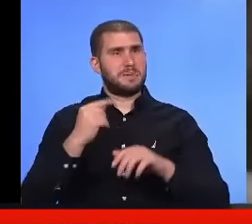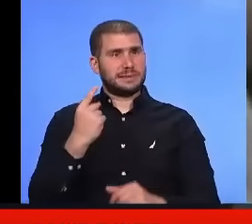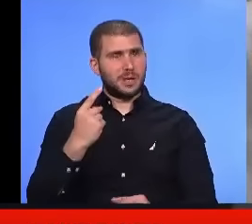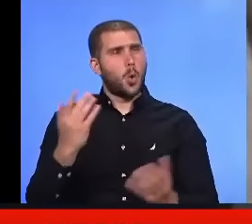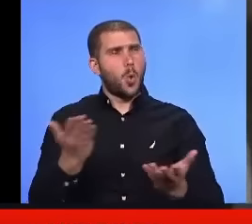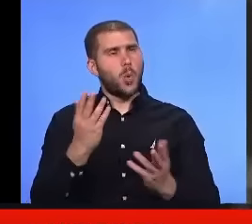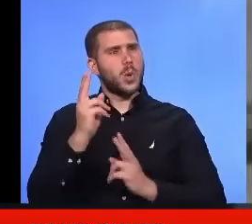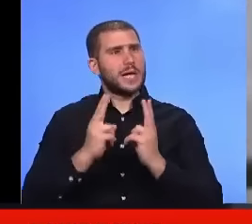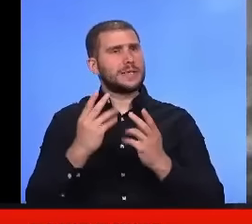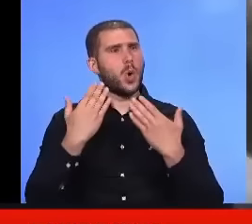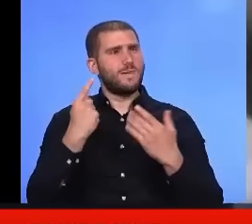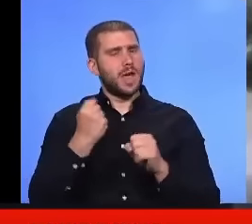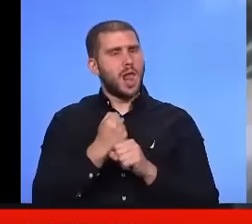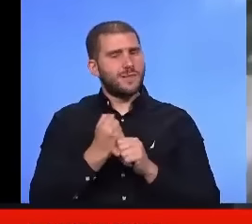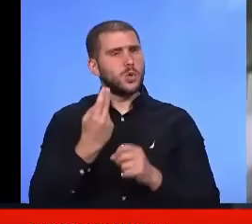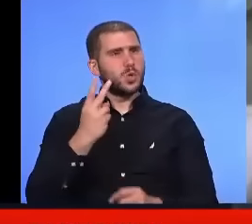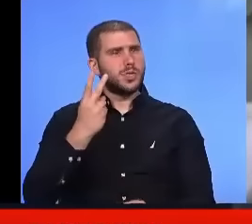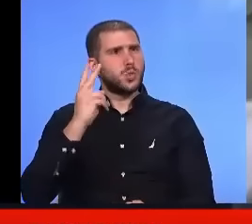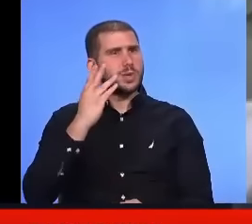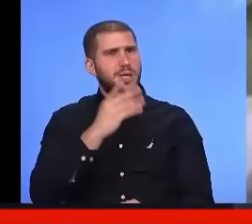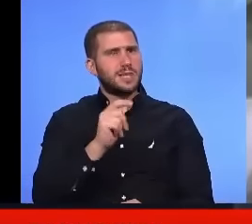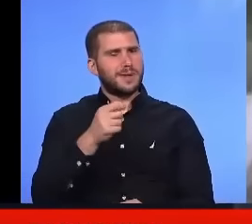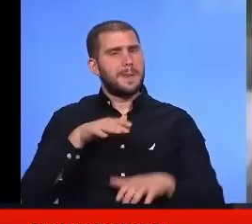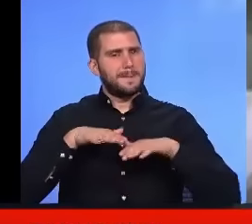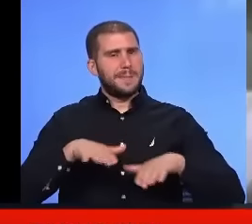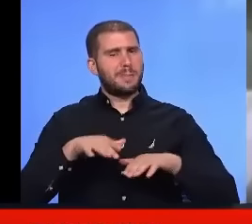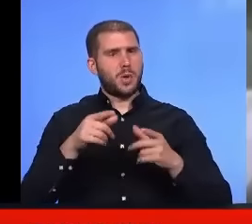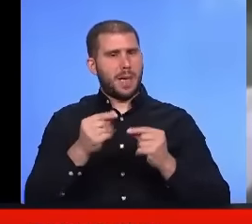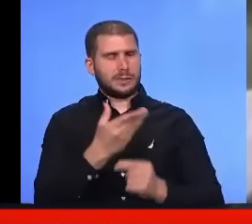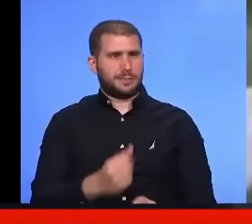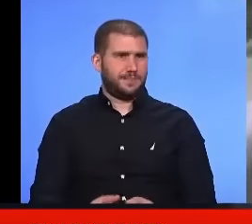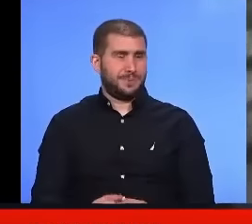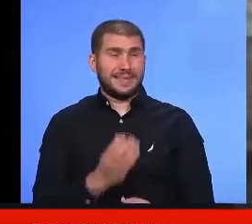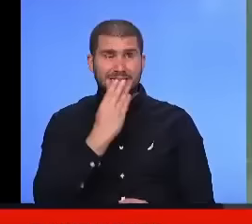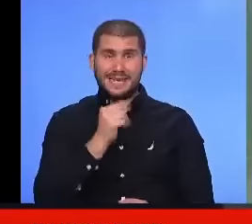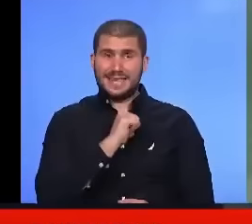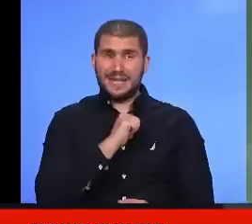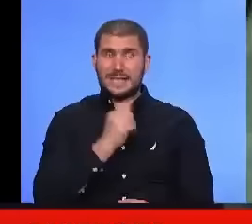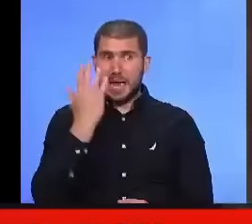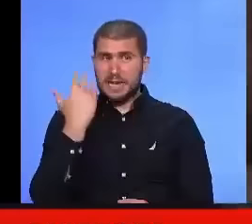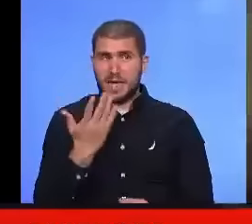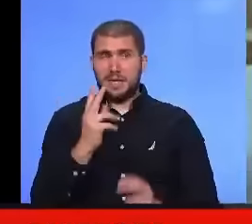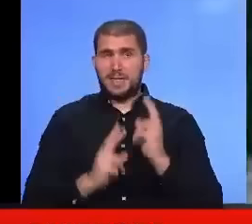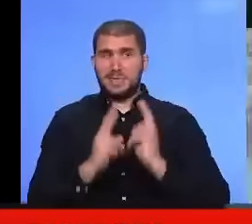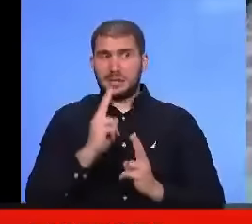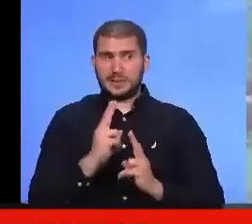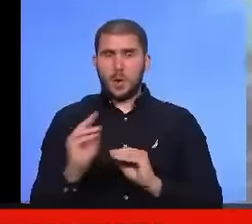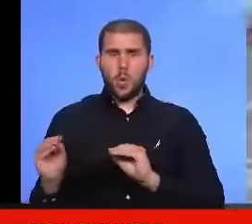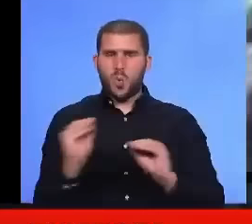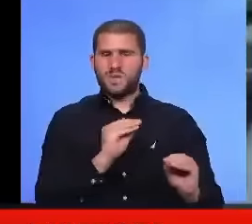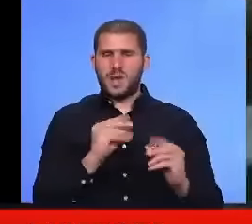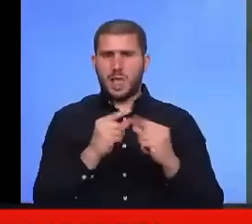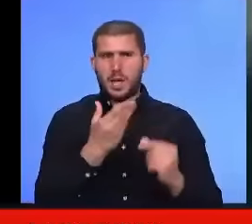עודדו יצרני אופנה לעבוד יותר ויותר עם מתפרות בעזה. לישראל היה אינטרס שהתעשייה תעבור